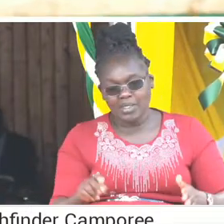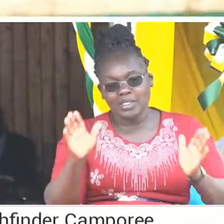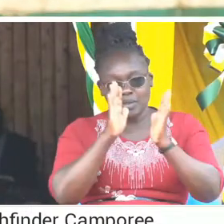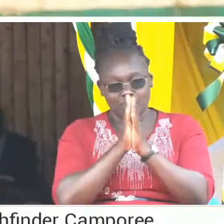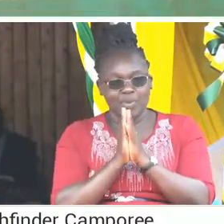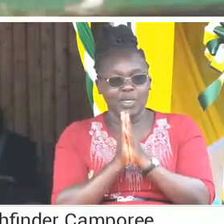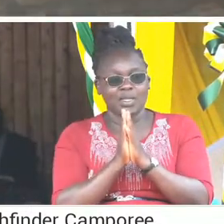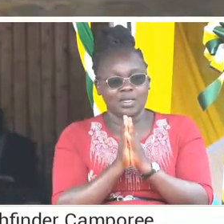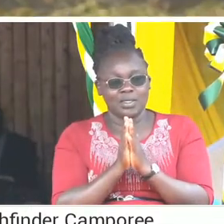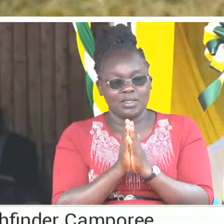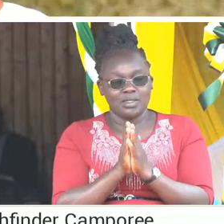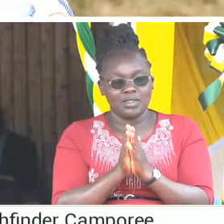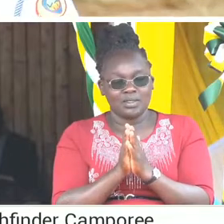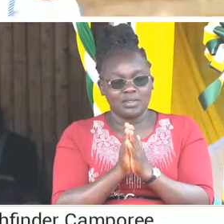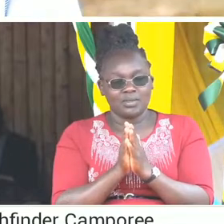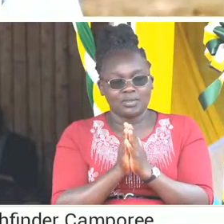Chakula.